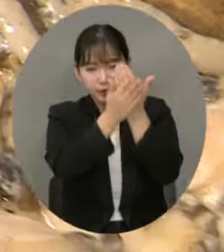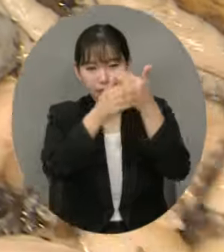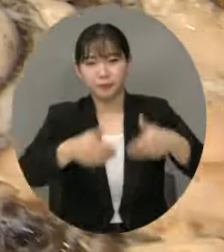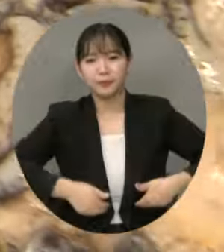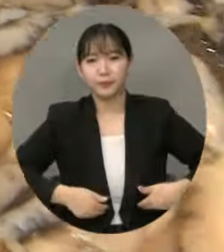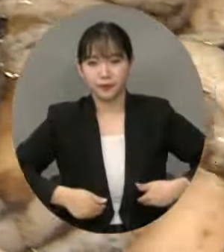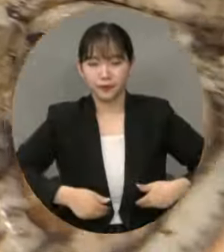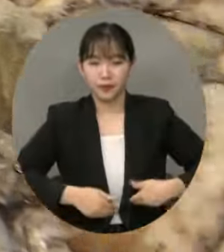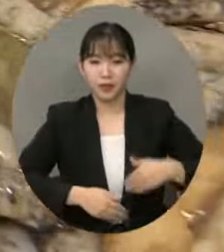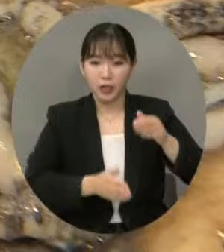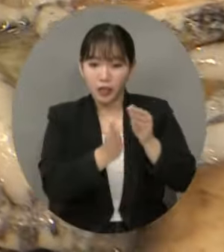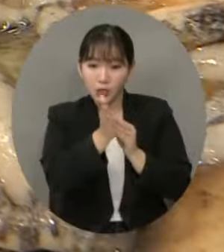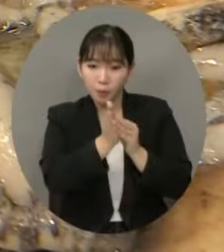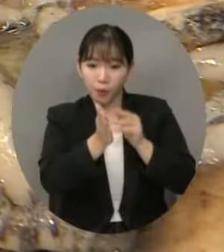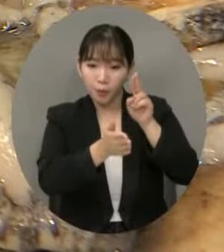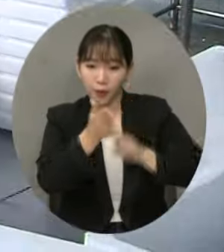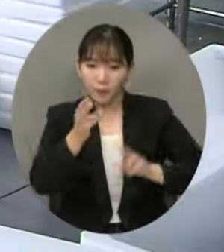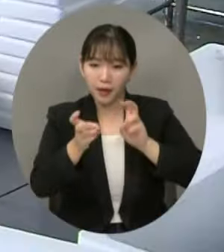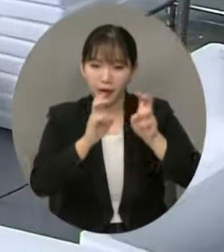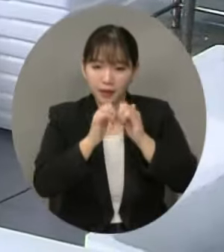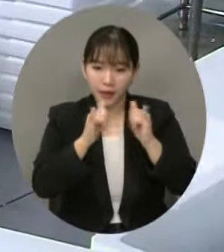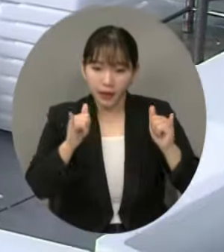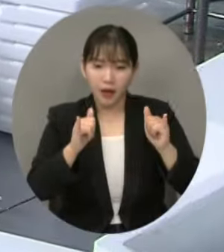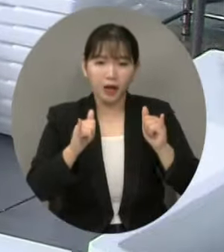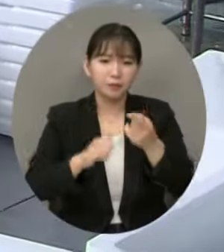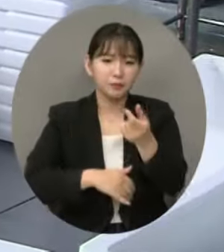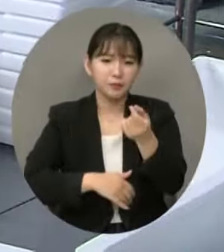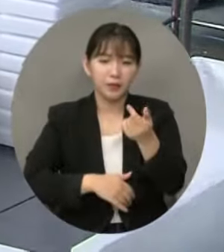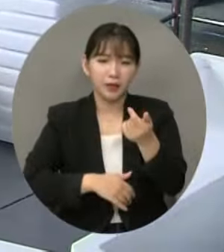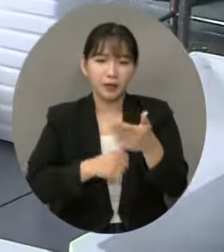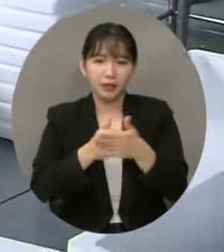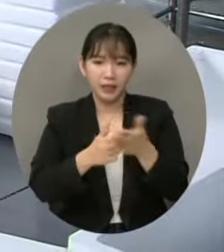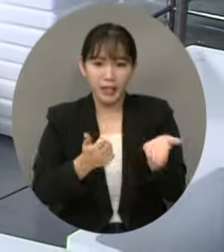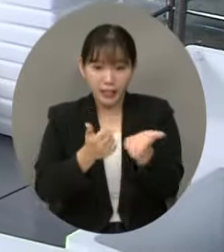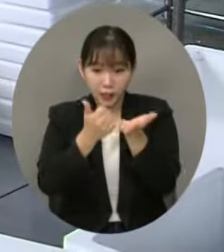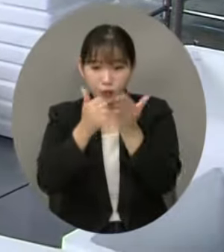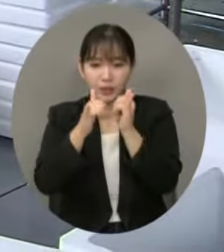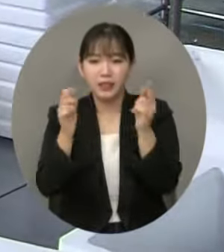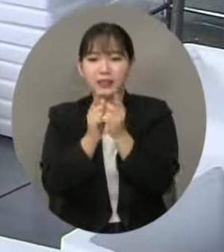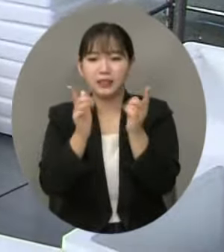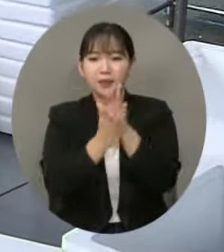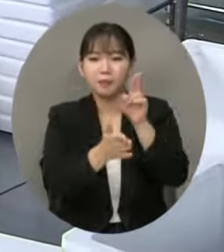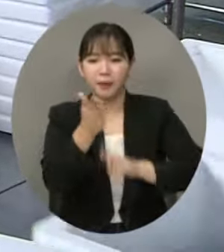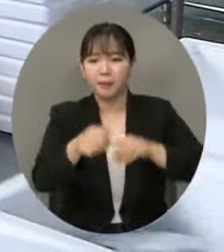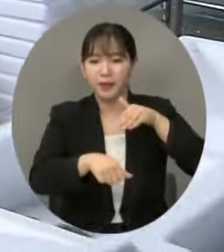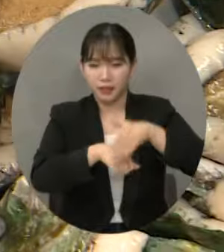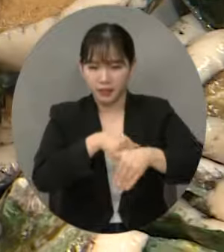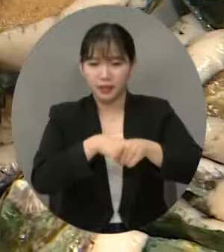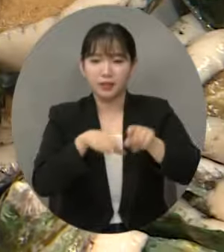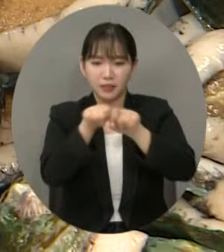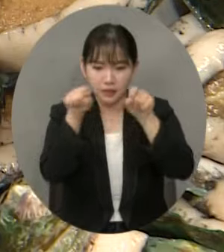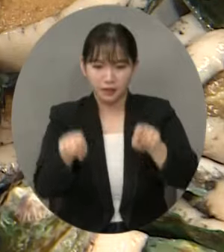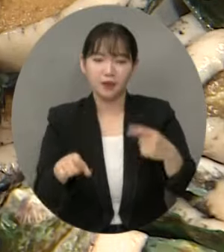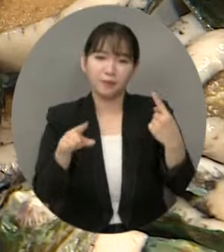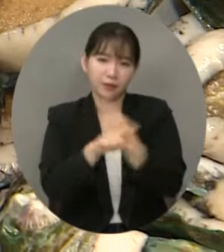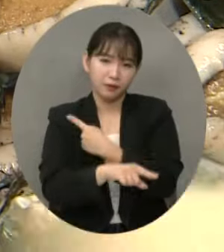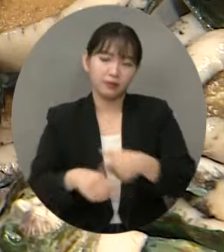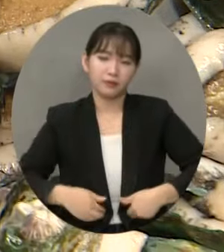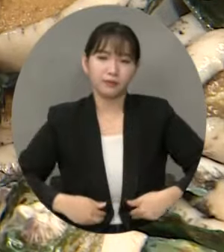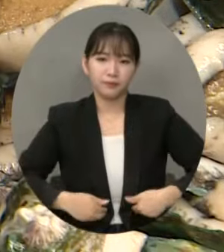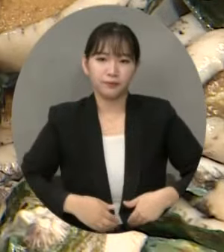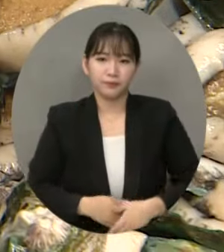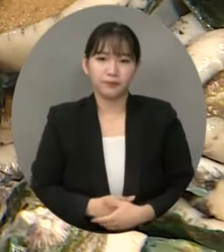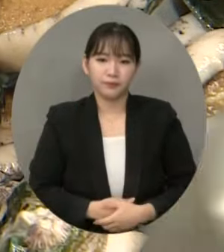시급합니다. 전복 유통업자가 적어 생산 어민이 사실상 직거래 형태로 판매하는 유통시장 개선도 이루어져야